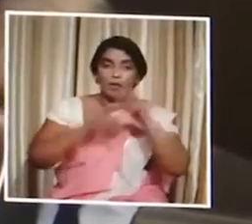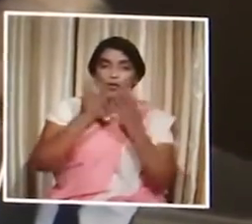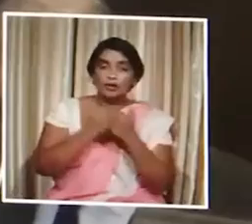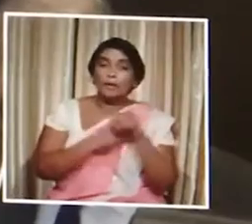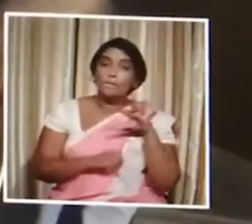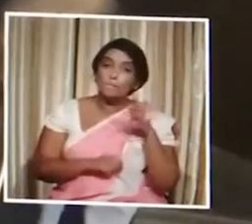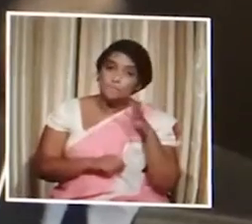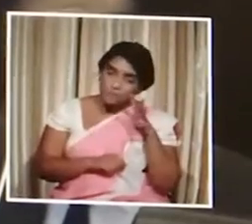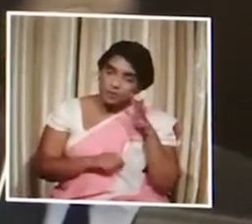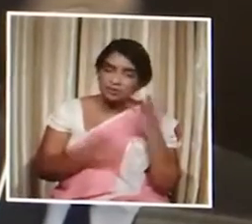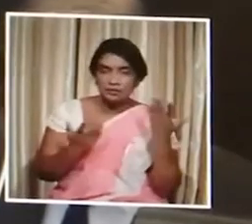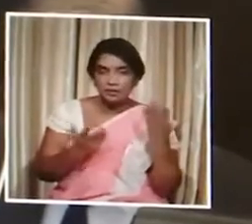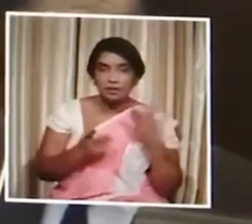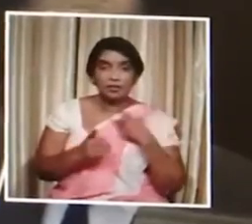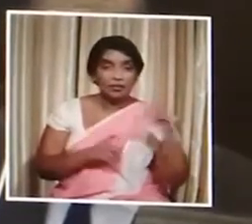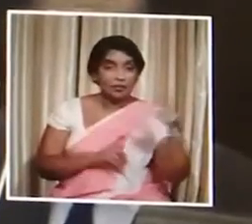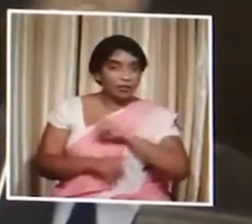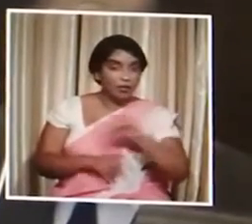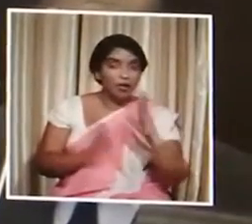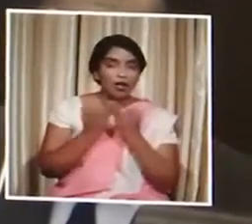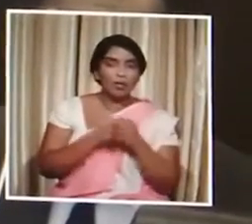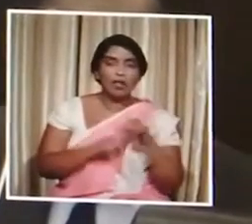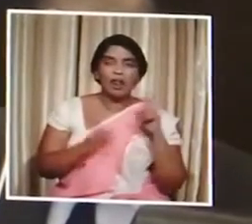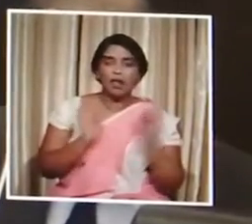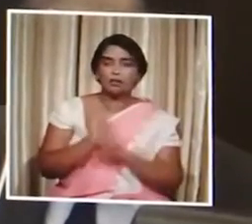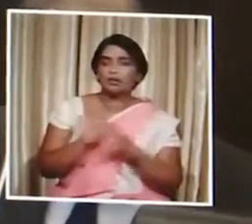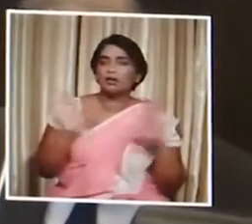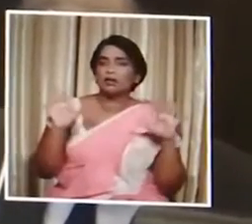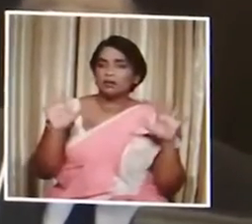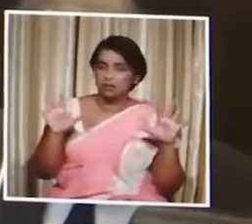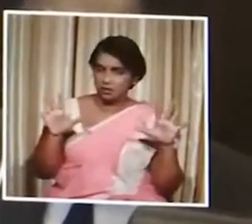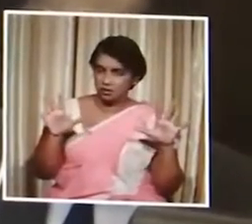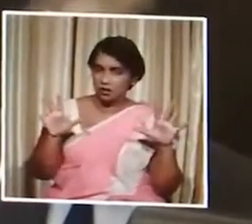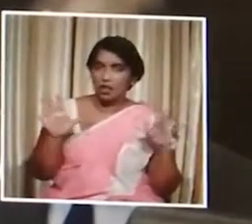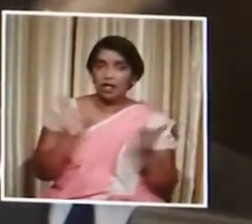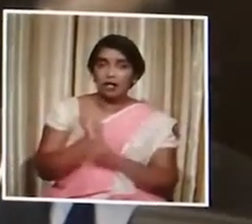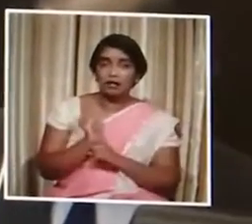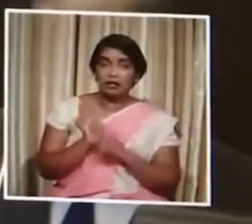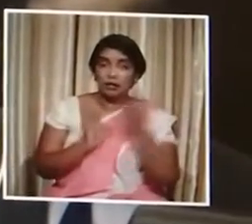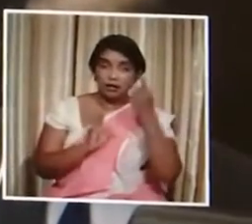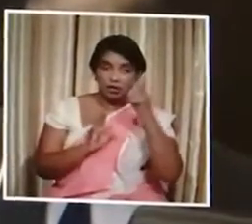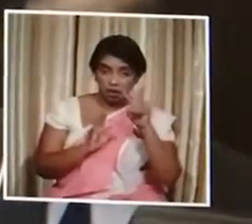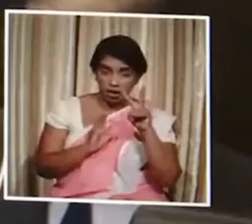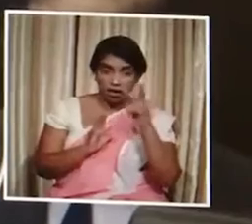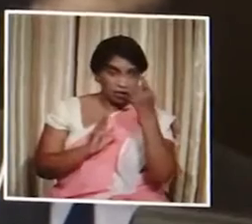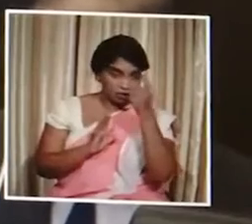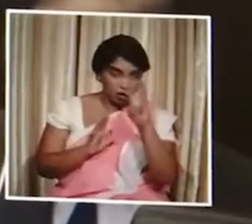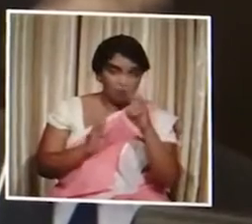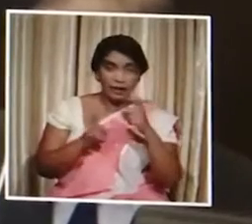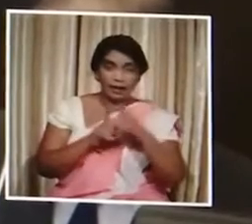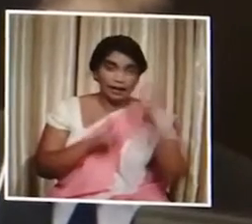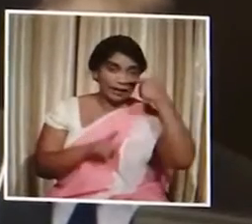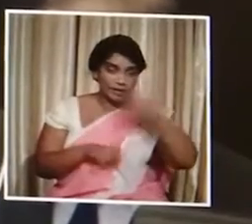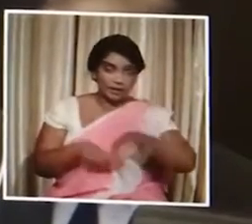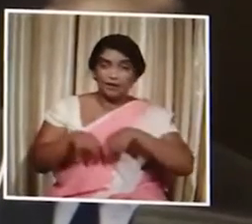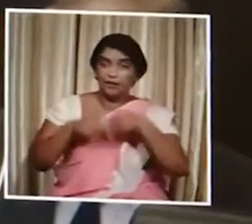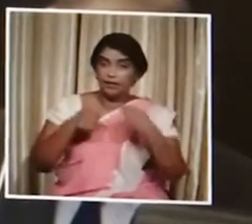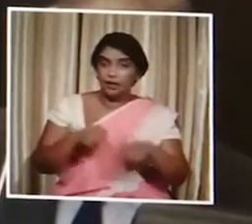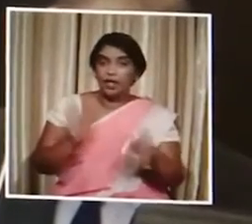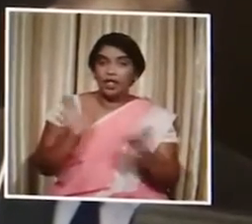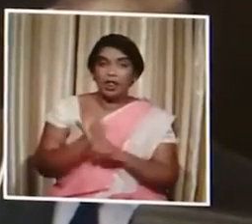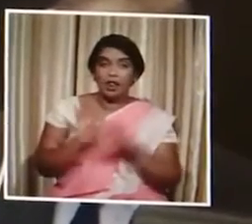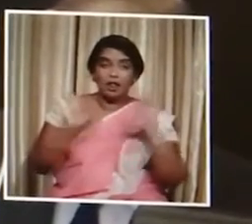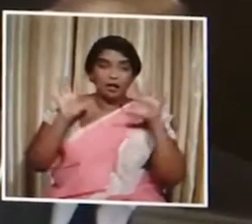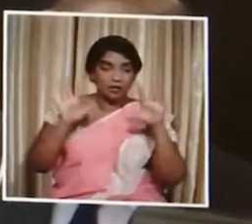ගියත් ගමන් වාරයකට ලැබෙන්නේ ලක්ෂ 10යි. එතකොට ලක්ෂ 13ක් ඩීසල් වලට වියදම් කරලා ලක්ෂ